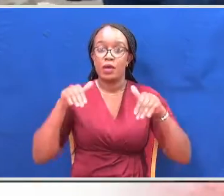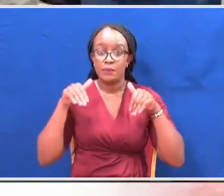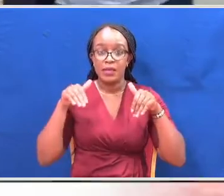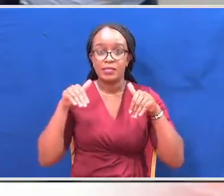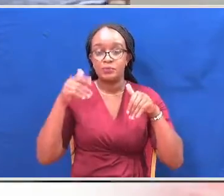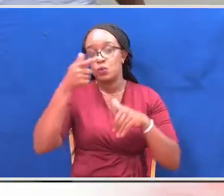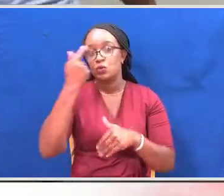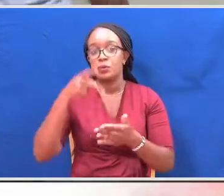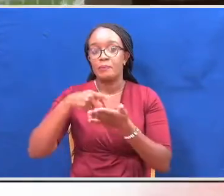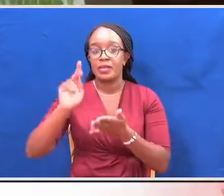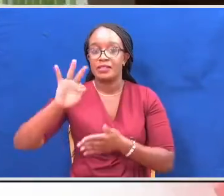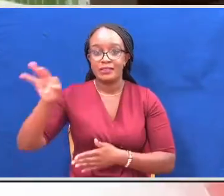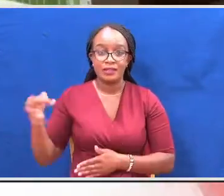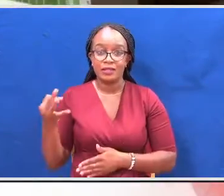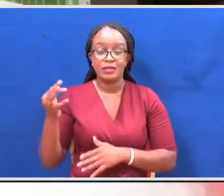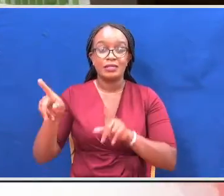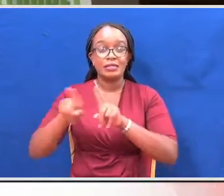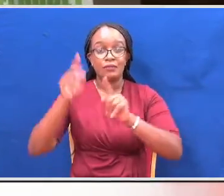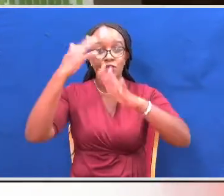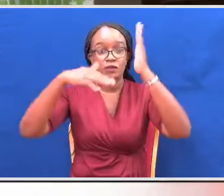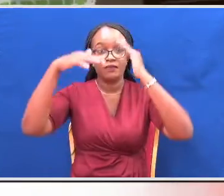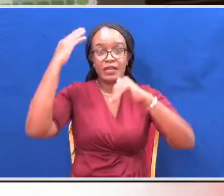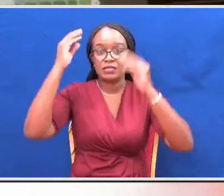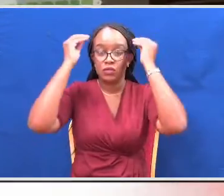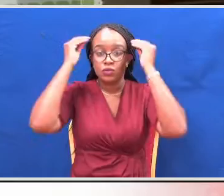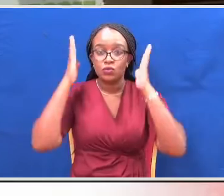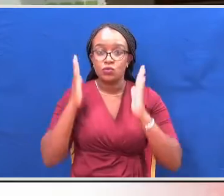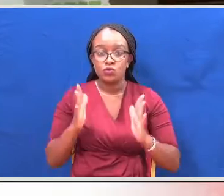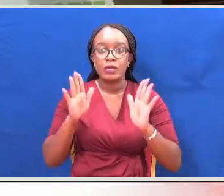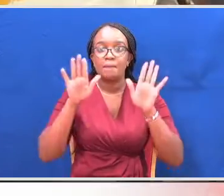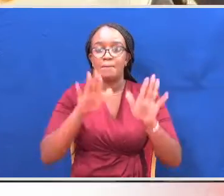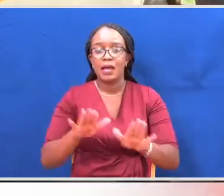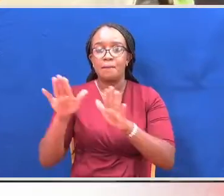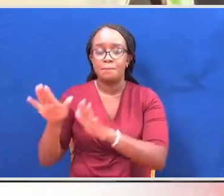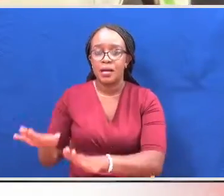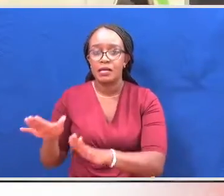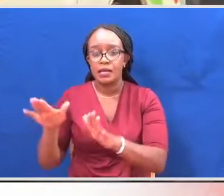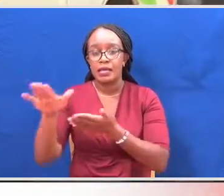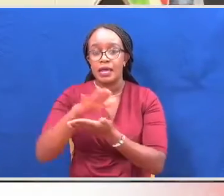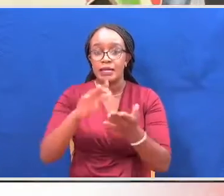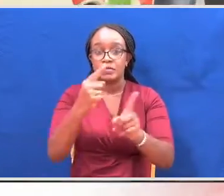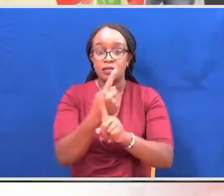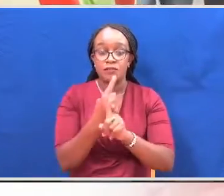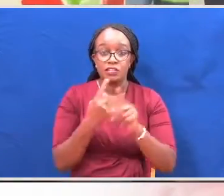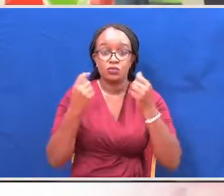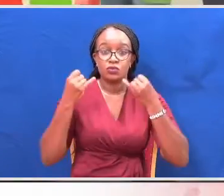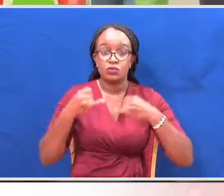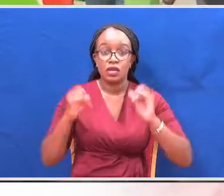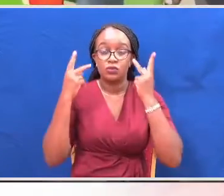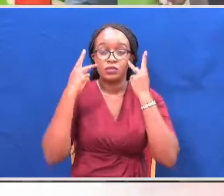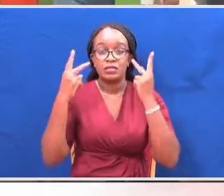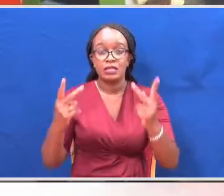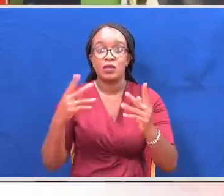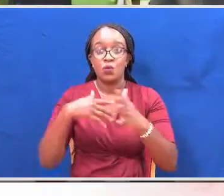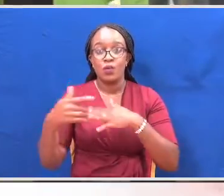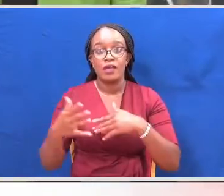wa vyuo vikuu vile vile wakipiga kambi katika vituo tofauti tofauti vya magari kujaribu kuona iwapo nauli itashuka,